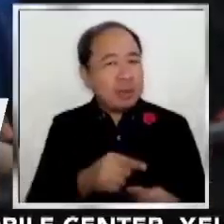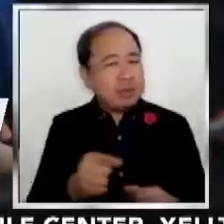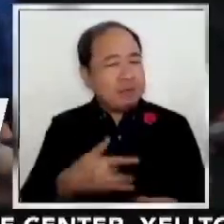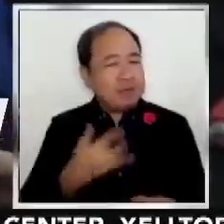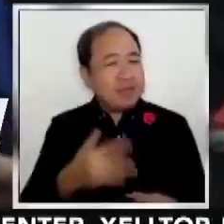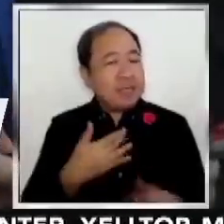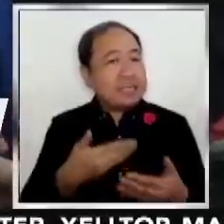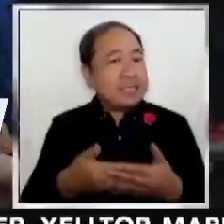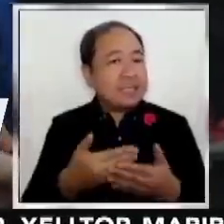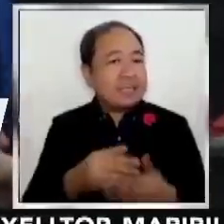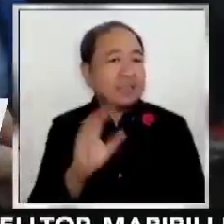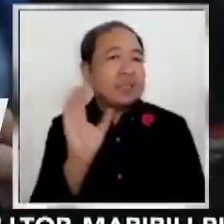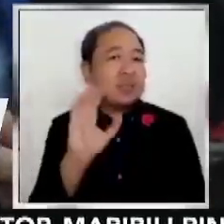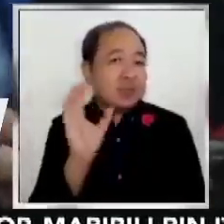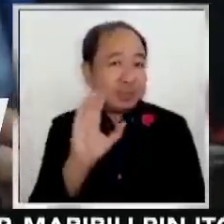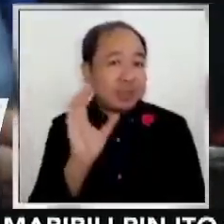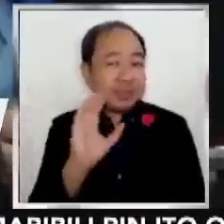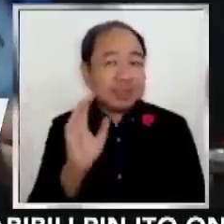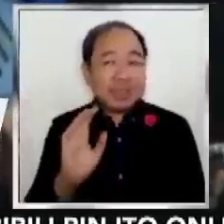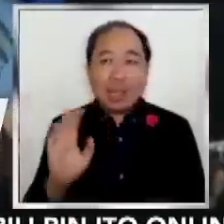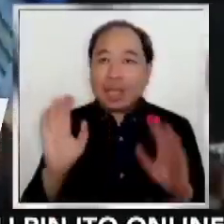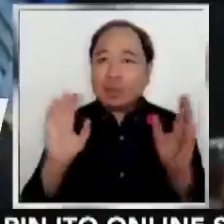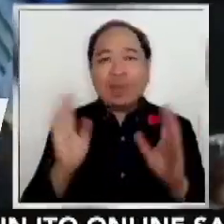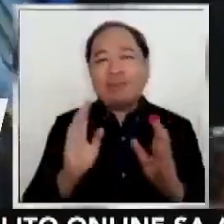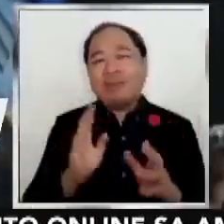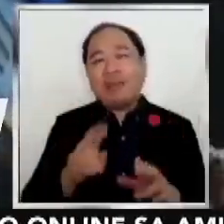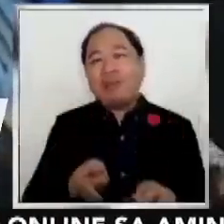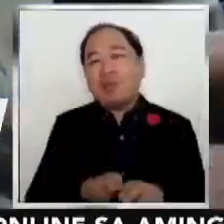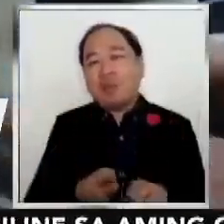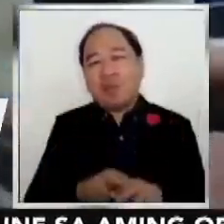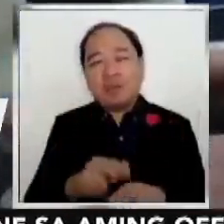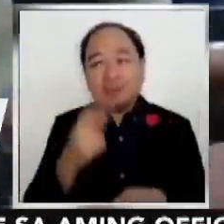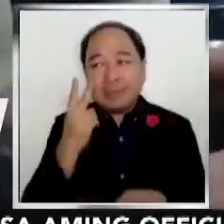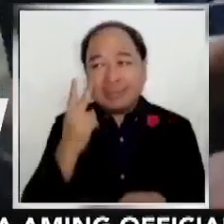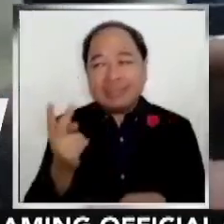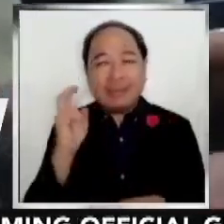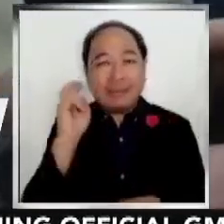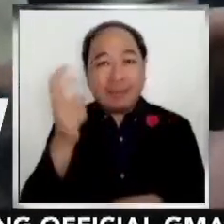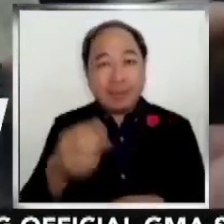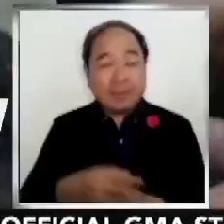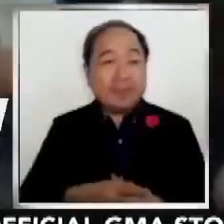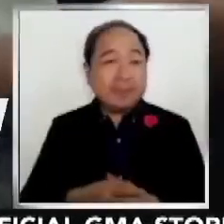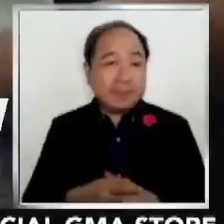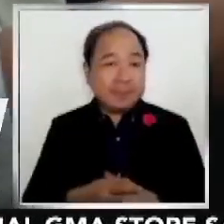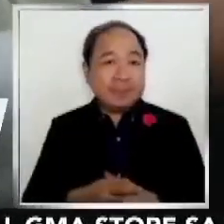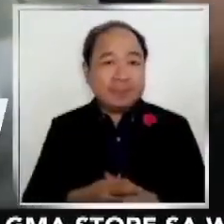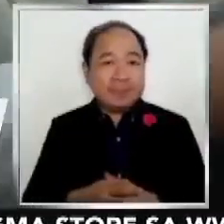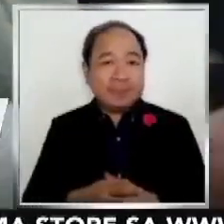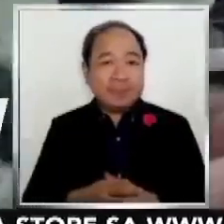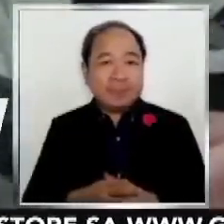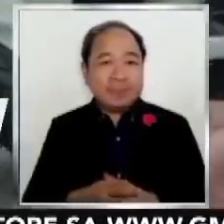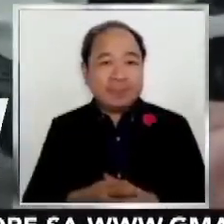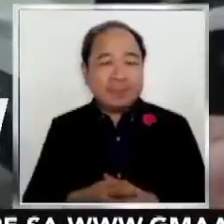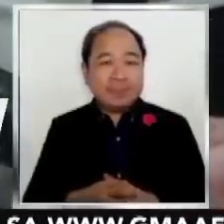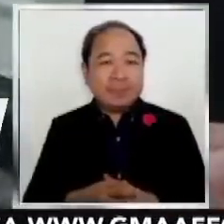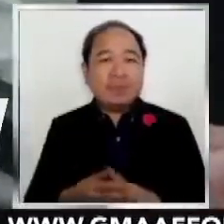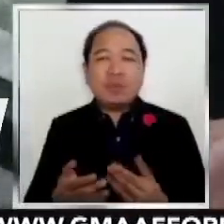Pasko kumpara sa normal na nakikita sa MRT. Pareho lang. Wala pong